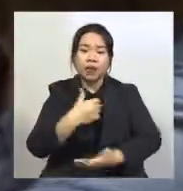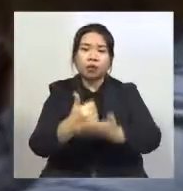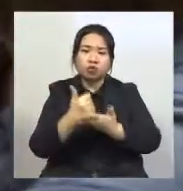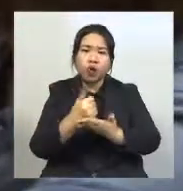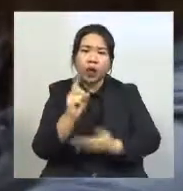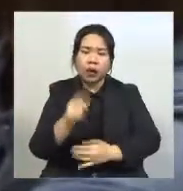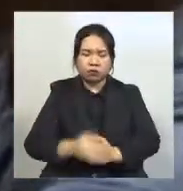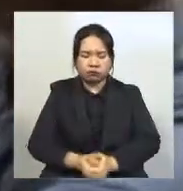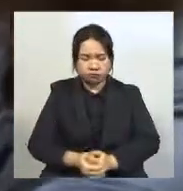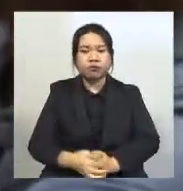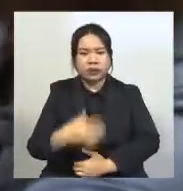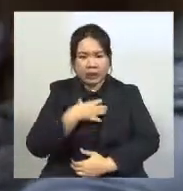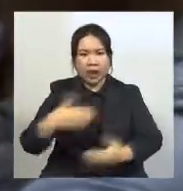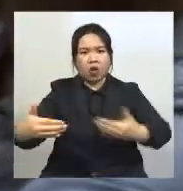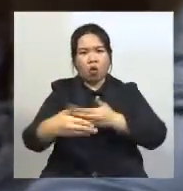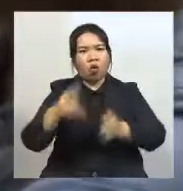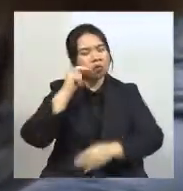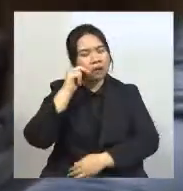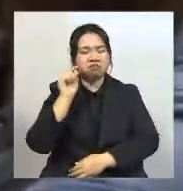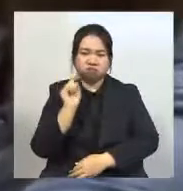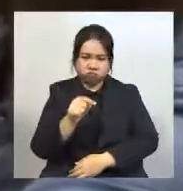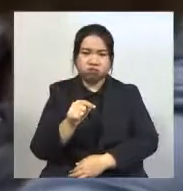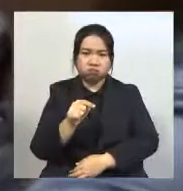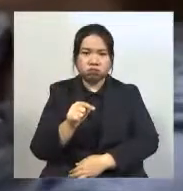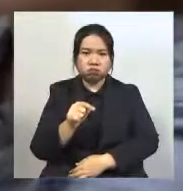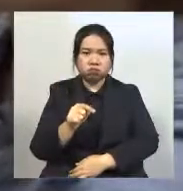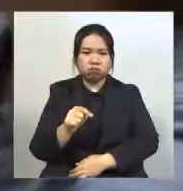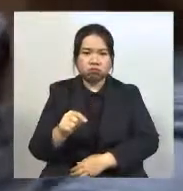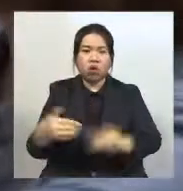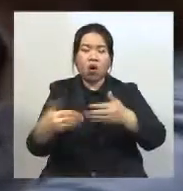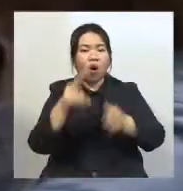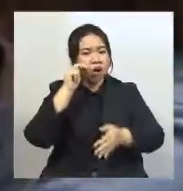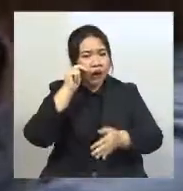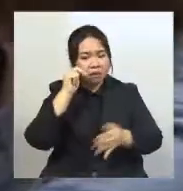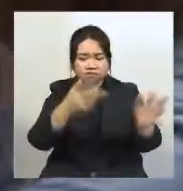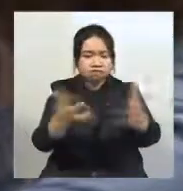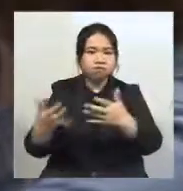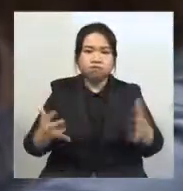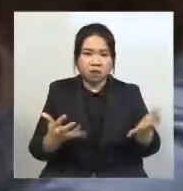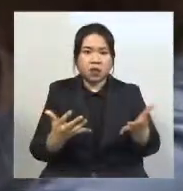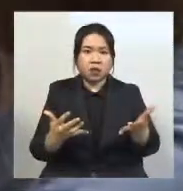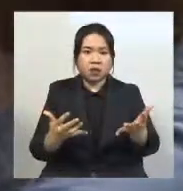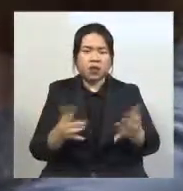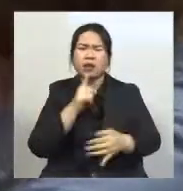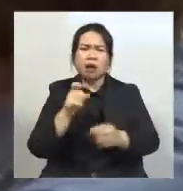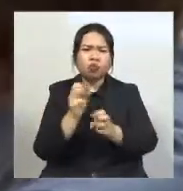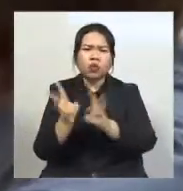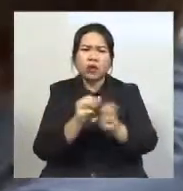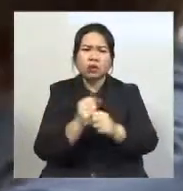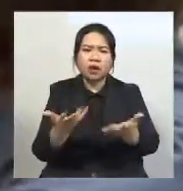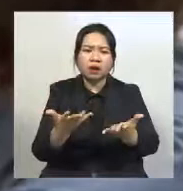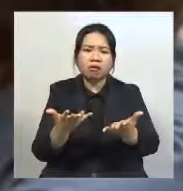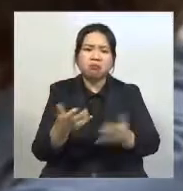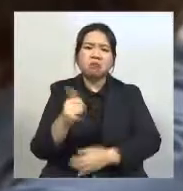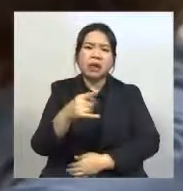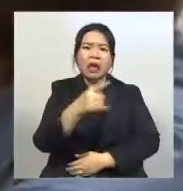หม ห้องน้ำ ห้องน้ำ จำเป็นที่สุดเลยห้องน้ำนี ่ตอนนี้เรามี ห้องน้ำเคลื่อนที่ไม่มี ไม่มีใช่ไหมคะเข้ากันที่ไหน บางคนเ